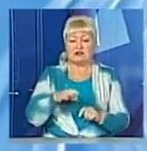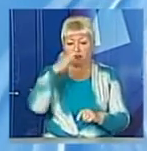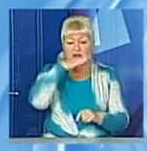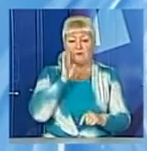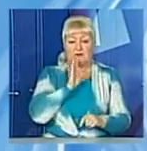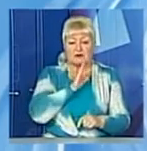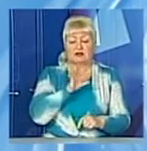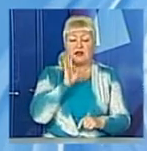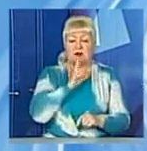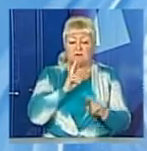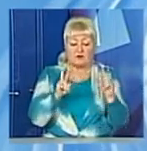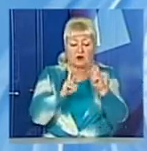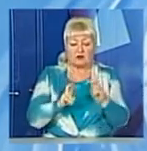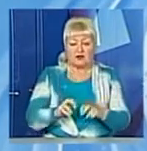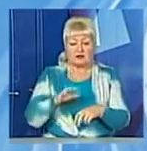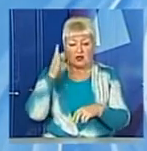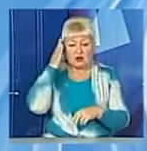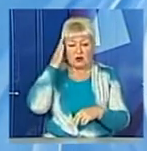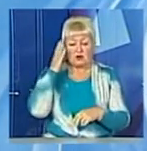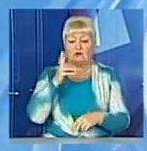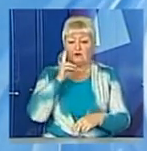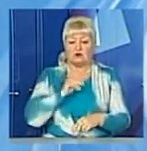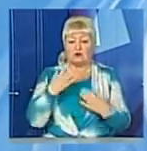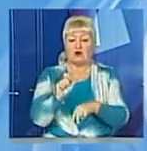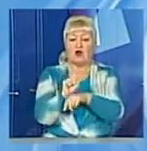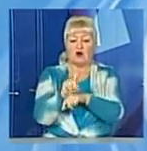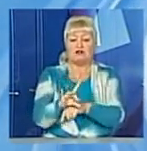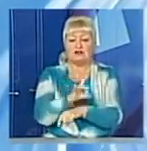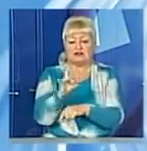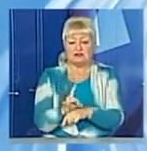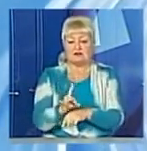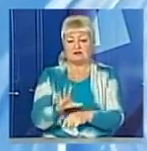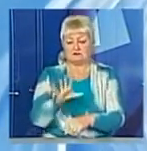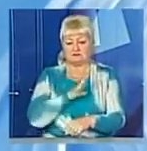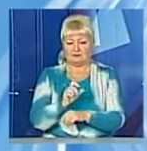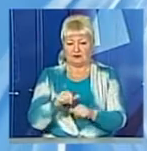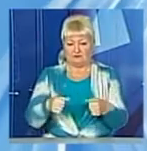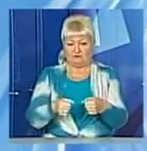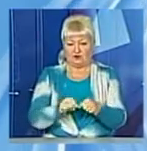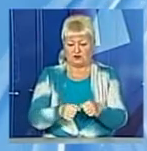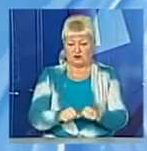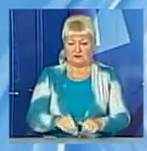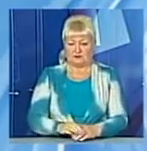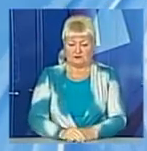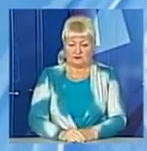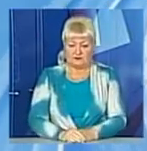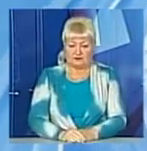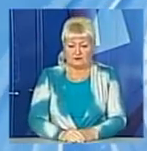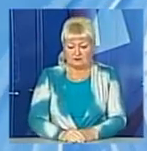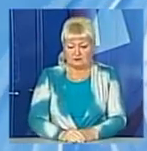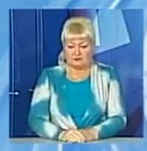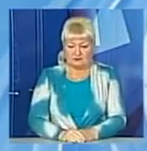оглядає шкіру голови доньки, на якій вже 11 разів виводила воші. З березня місяця в